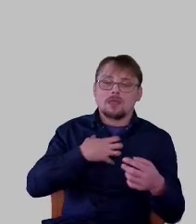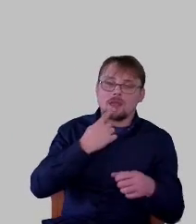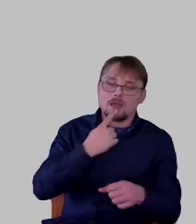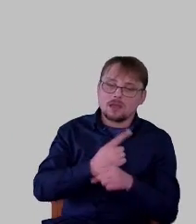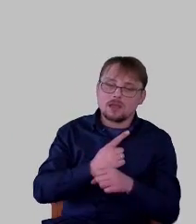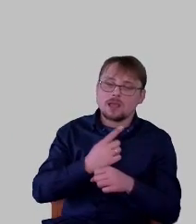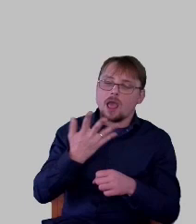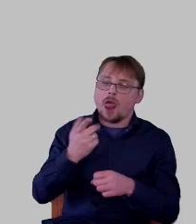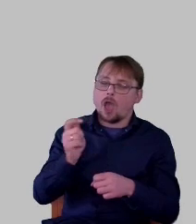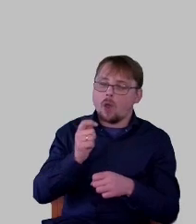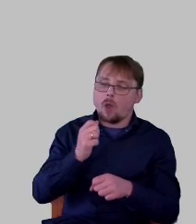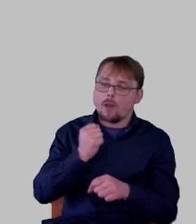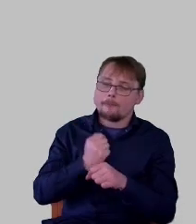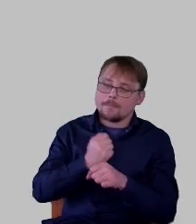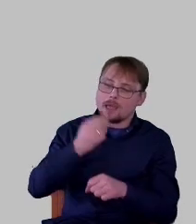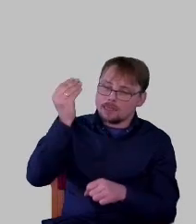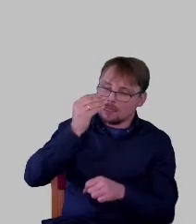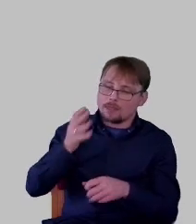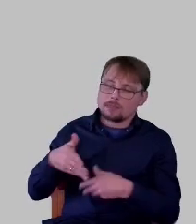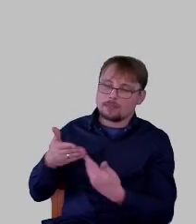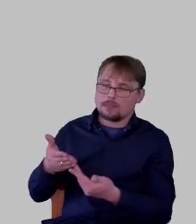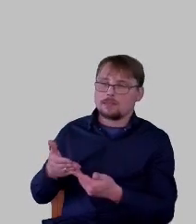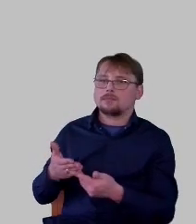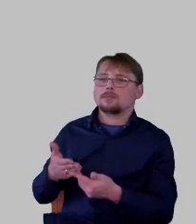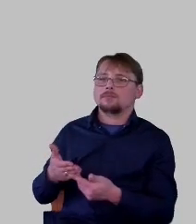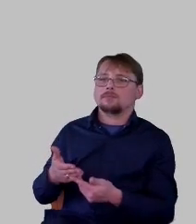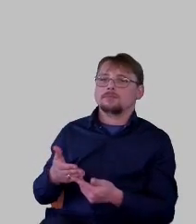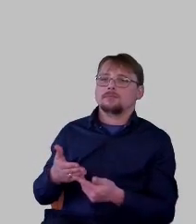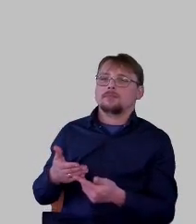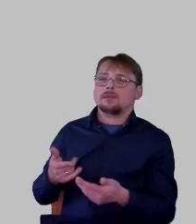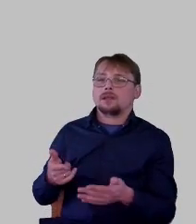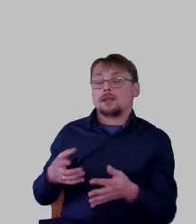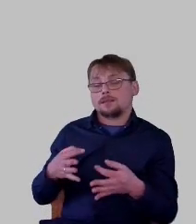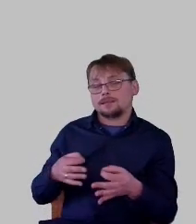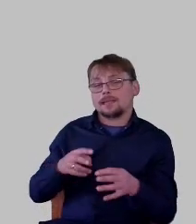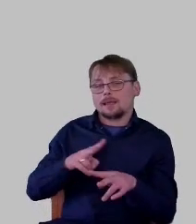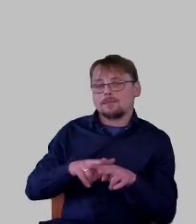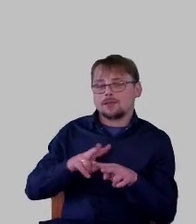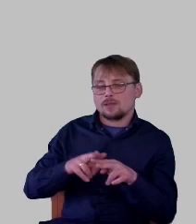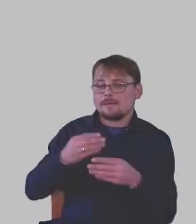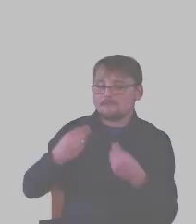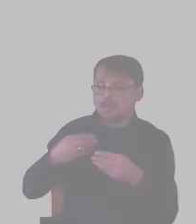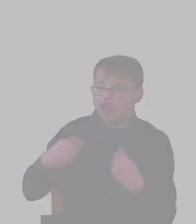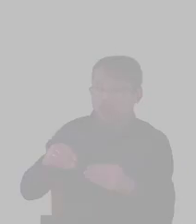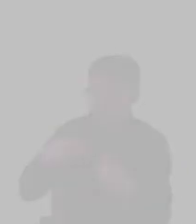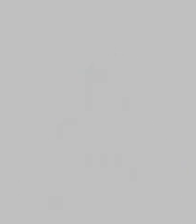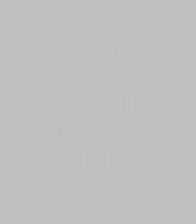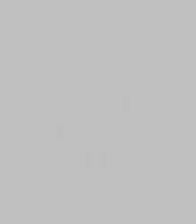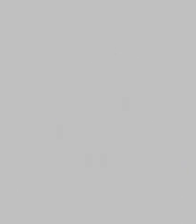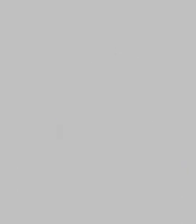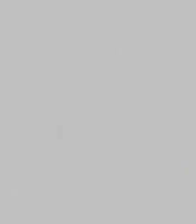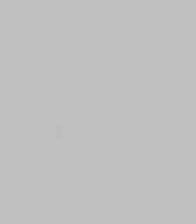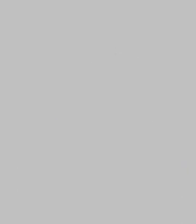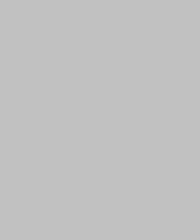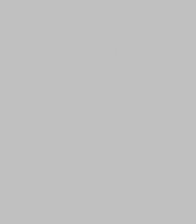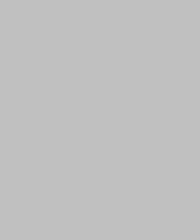jest ustalany bardzo indywidualnie. Zatem przyznacie Państwo, że jest to bardziej elastyczne i bardziej wychodzące naprzeciw potrzebom ucznia